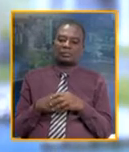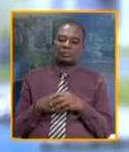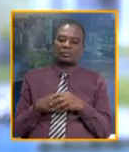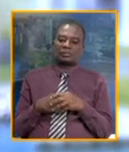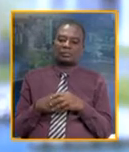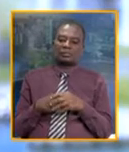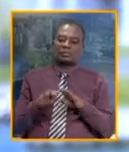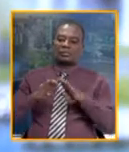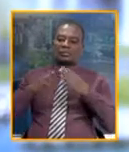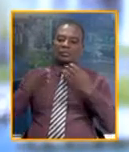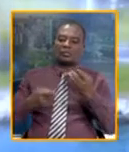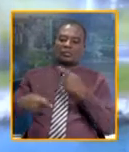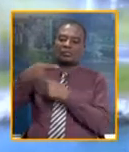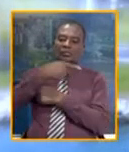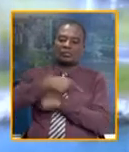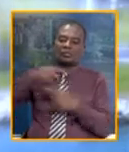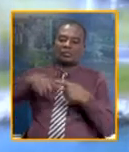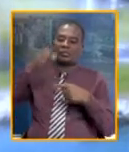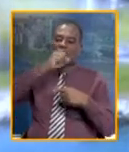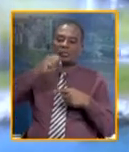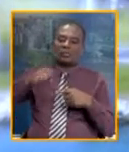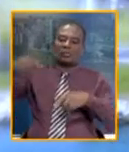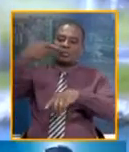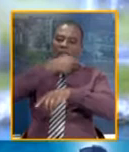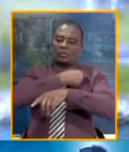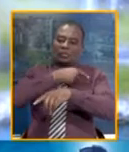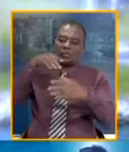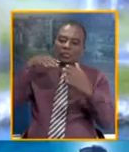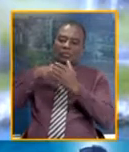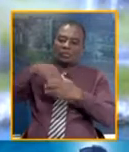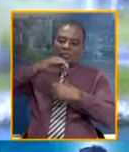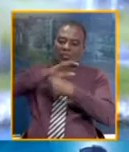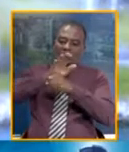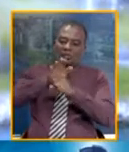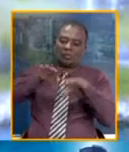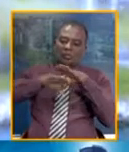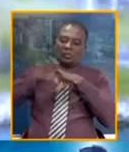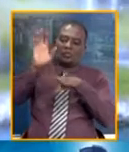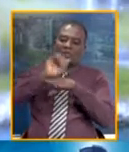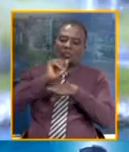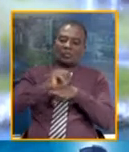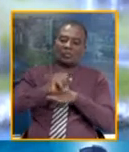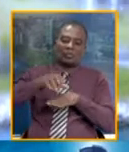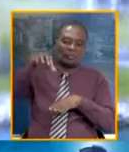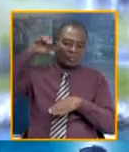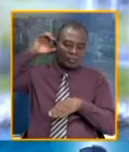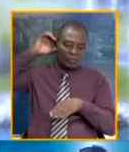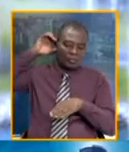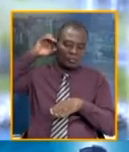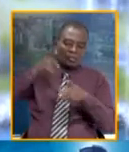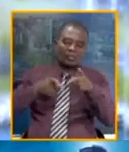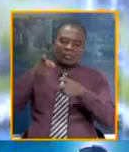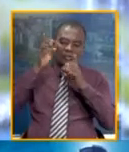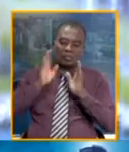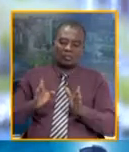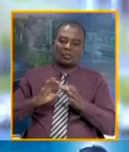Voilà, ouverture aujourd'hui de la campagne de vaccination contre le coronavirus en Côte d'Ivoire. Écoutons le directeur